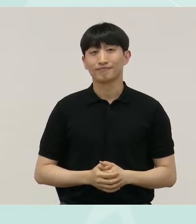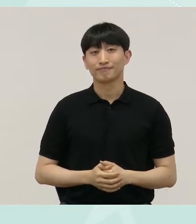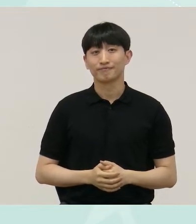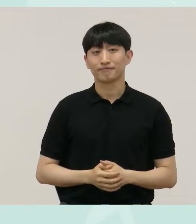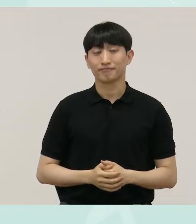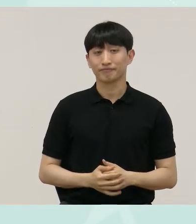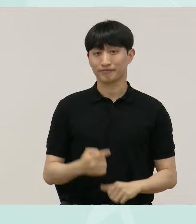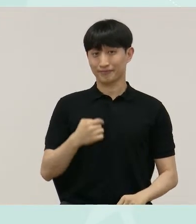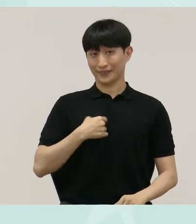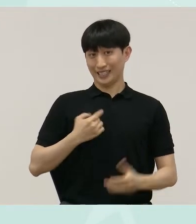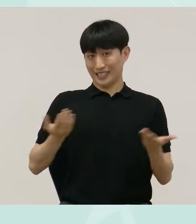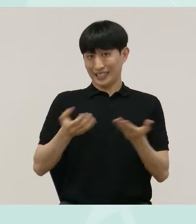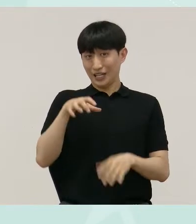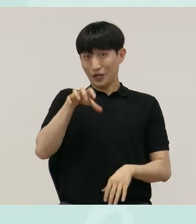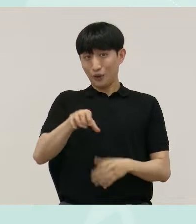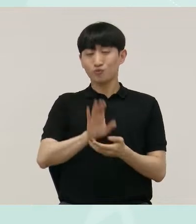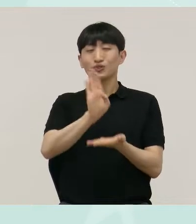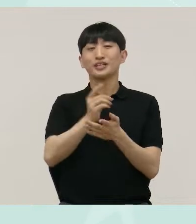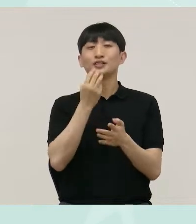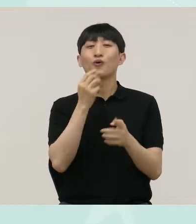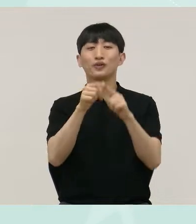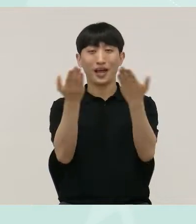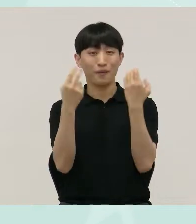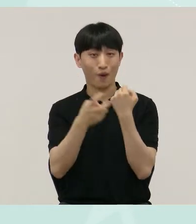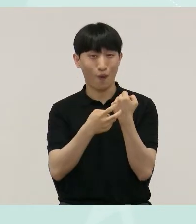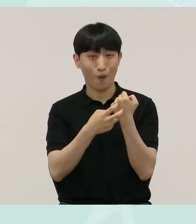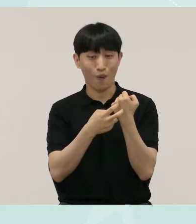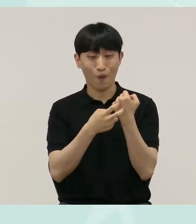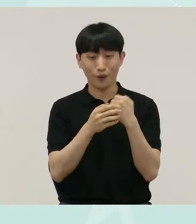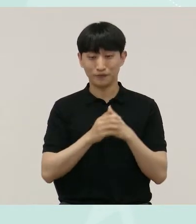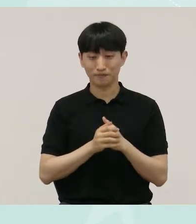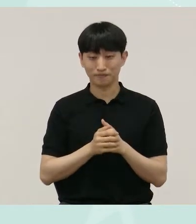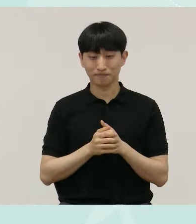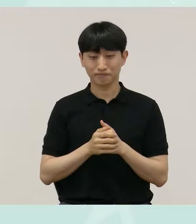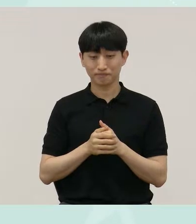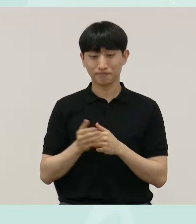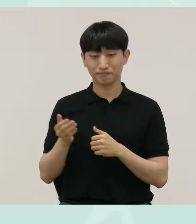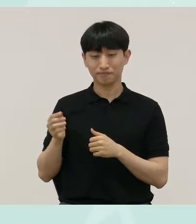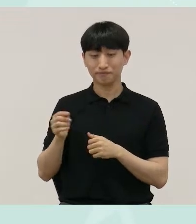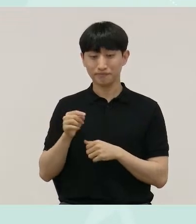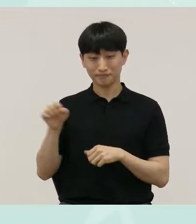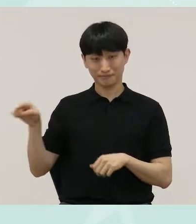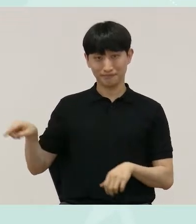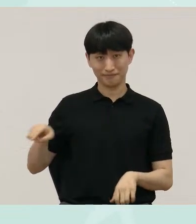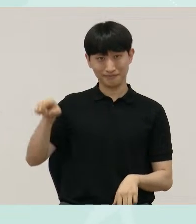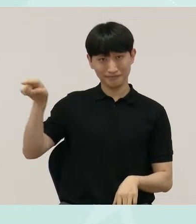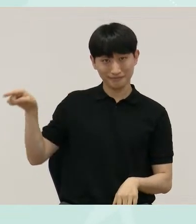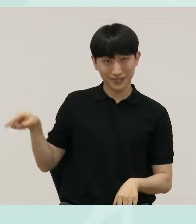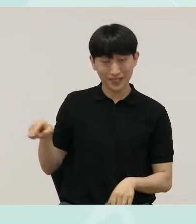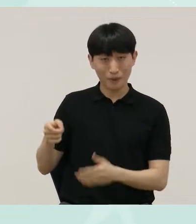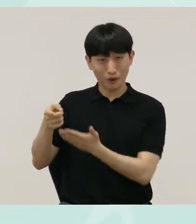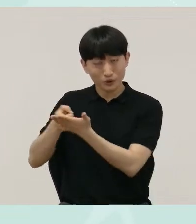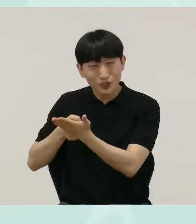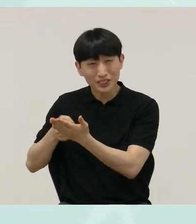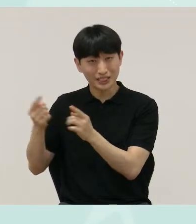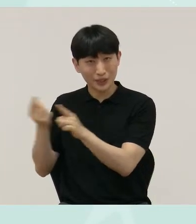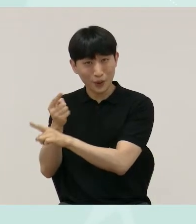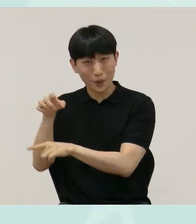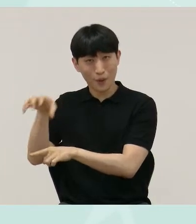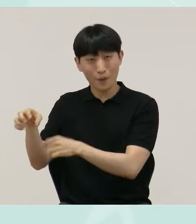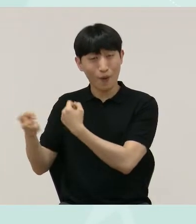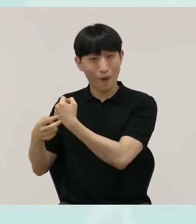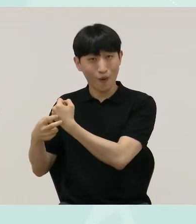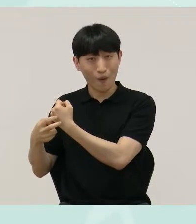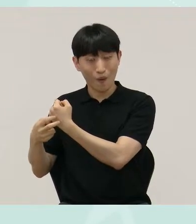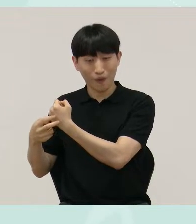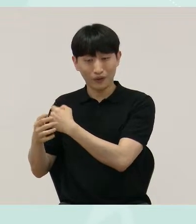제가 근무하고 있는 분당 서울대학교 병원이고요. 이 아래쪽에 이 부분이 임상병동이고 좌측 상단에 있는 이